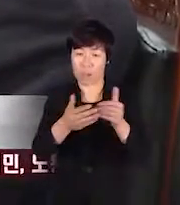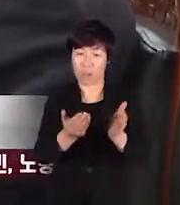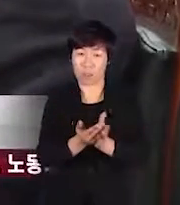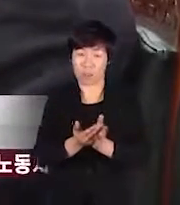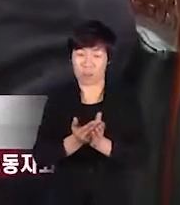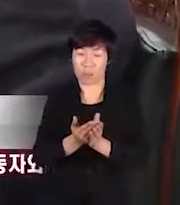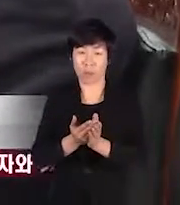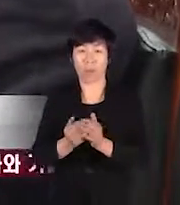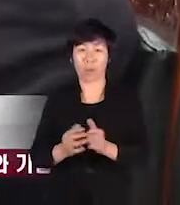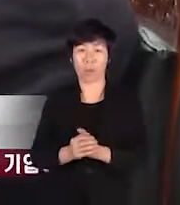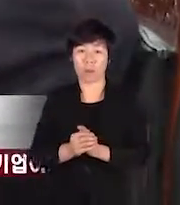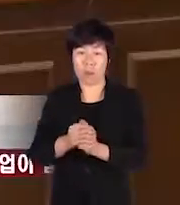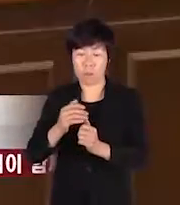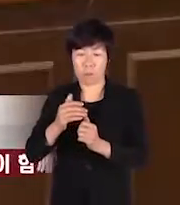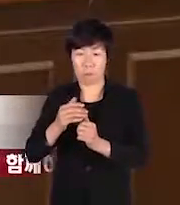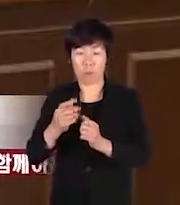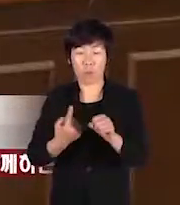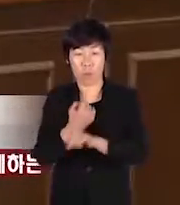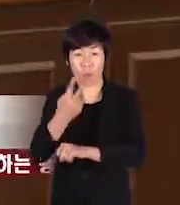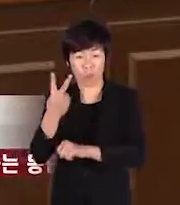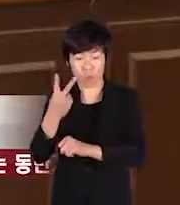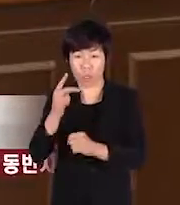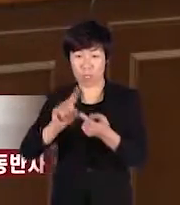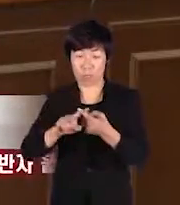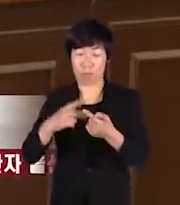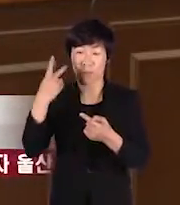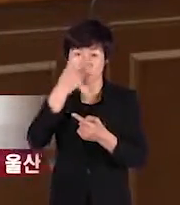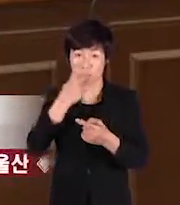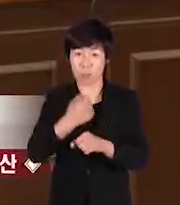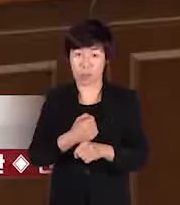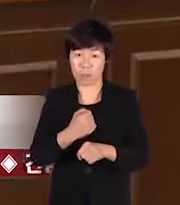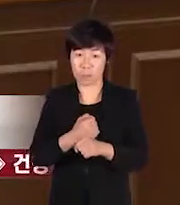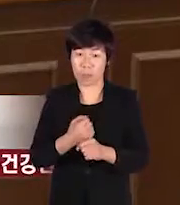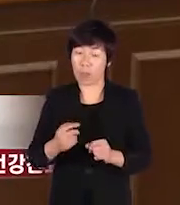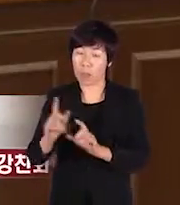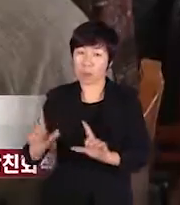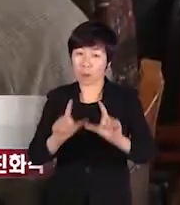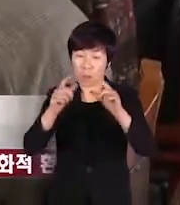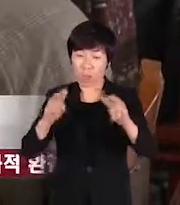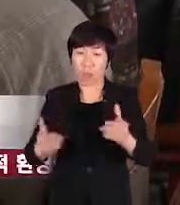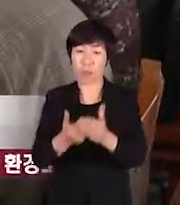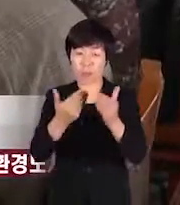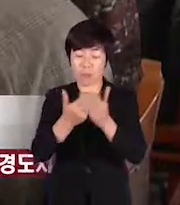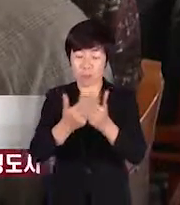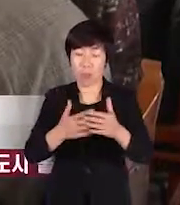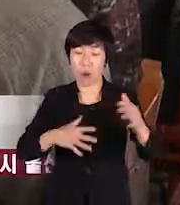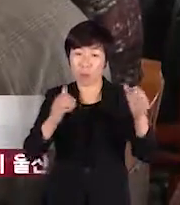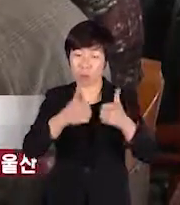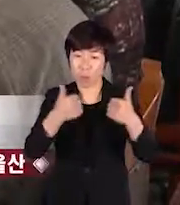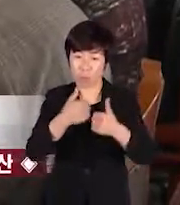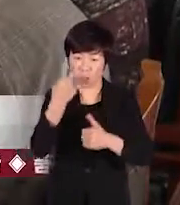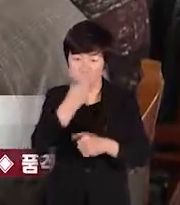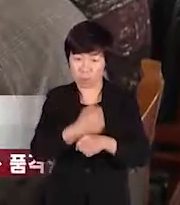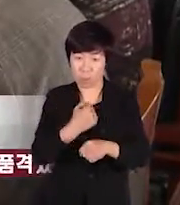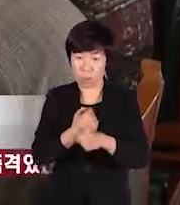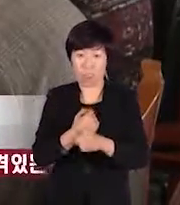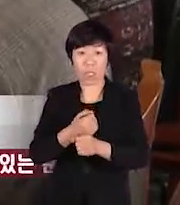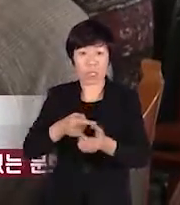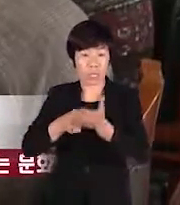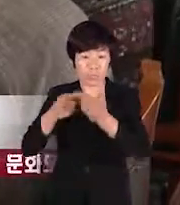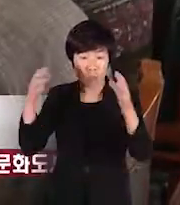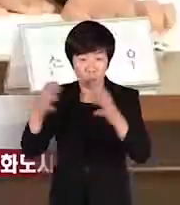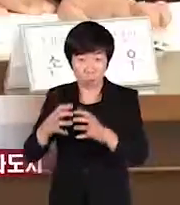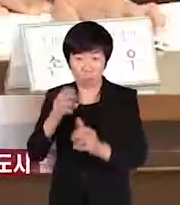새뜰마을사업 2건에 대해 심의가 이뤄졌습니다. 또한 생활권발전협의회의 심의, 의견 수렴 및 사업계획을